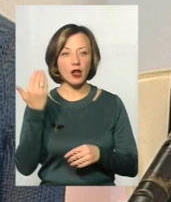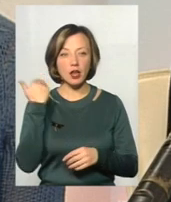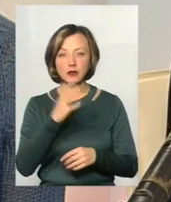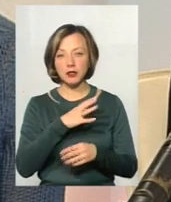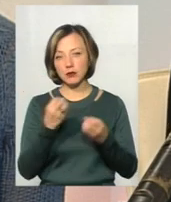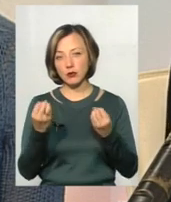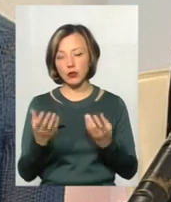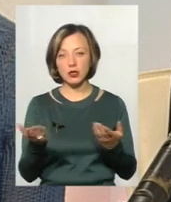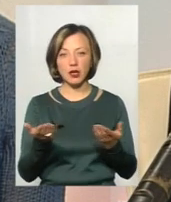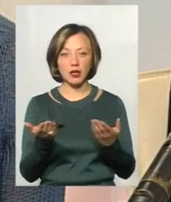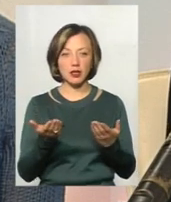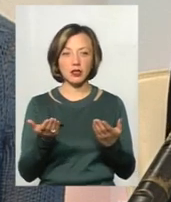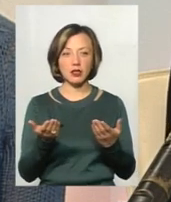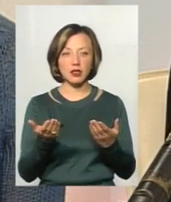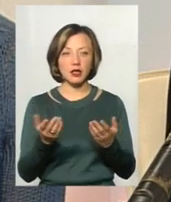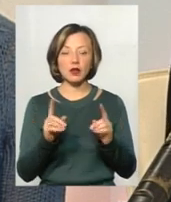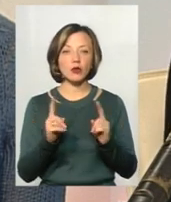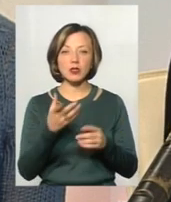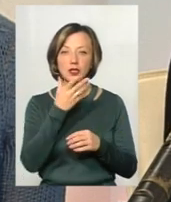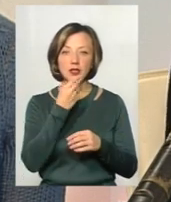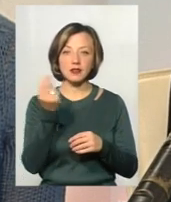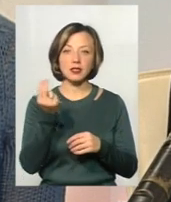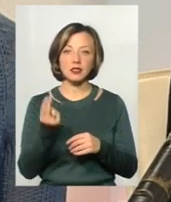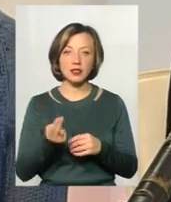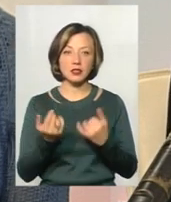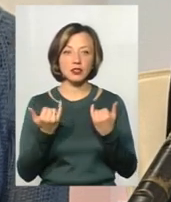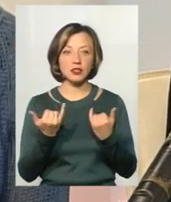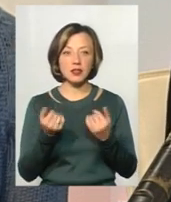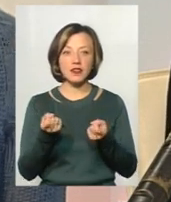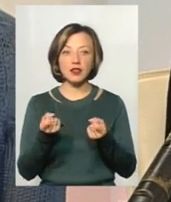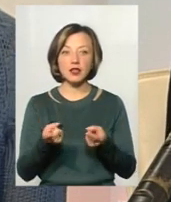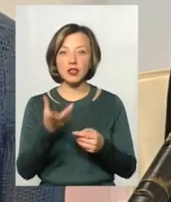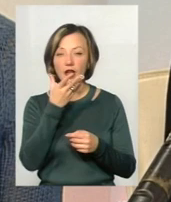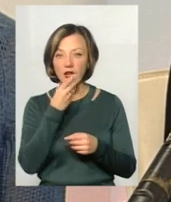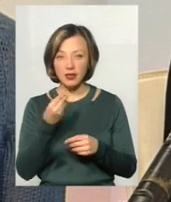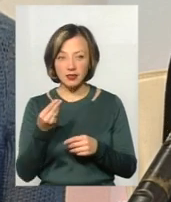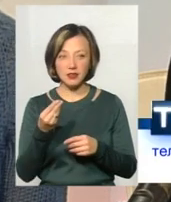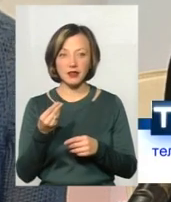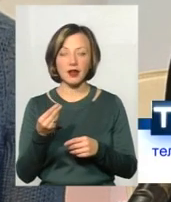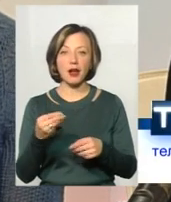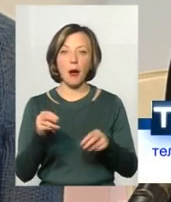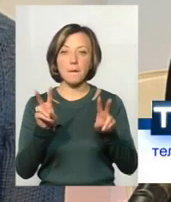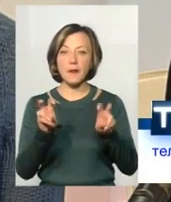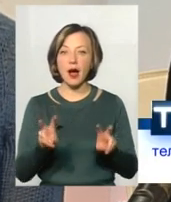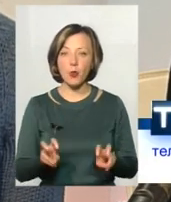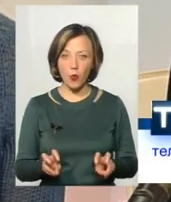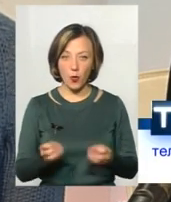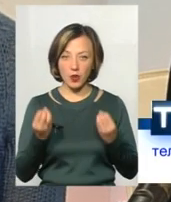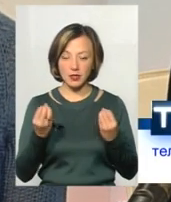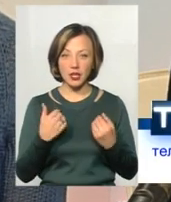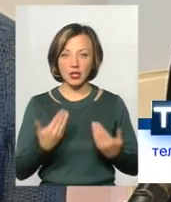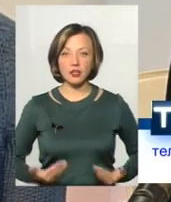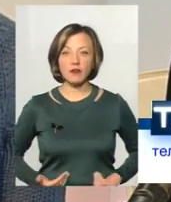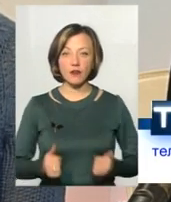были просто какие-то не очень красивые расцветки. Сейчас выкидывают красивых, породистых. Я живу